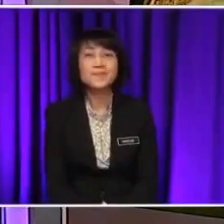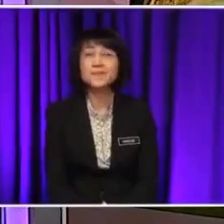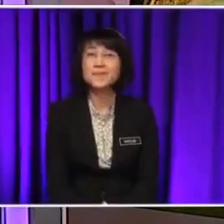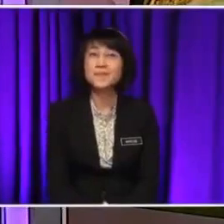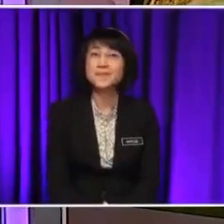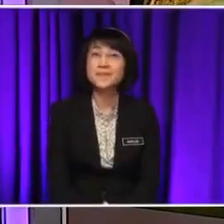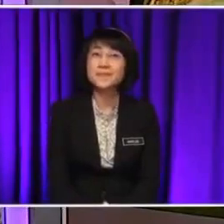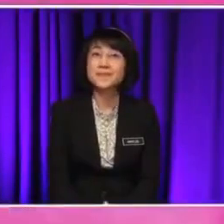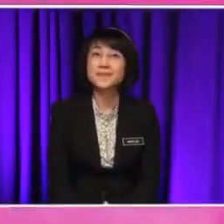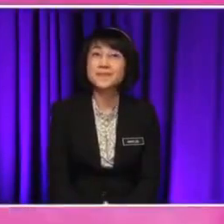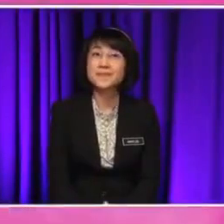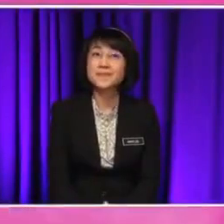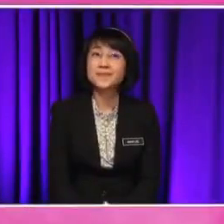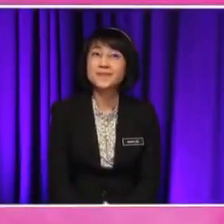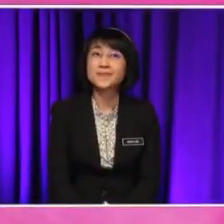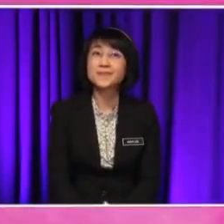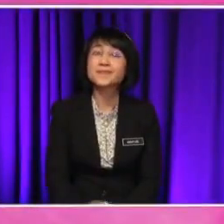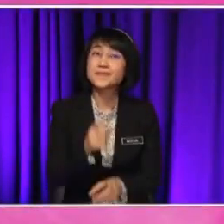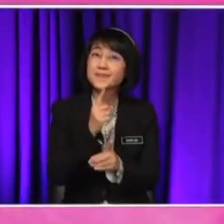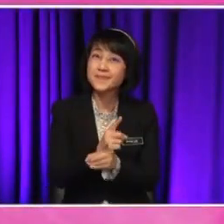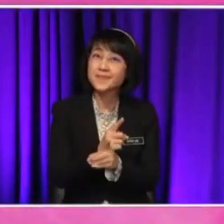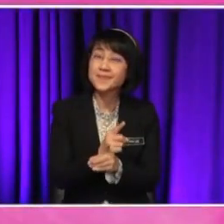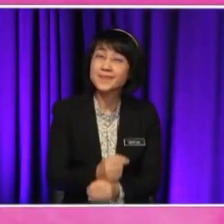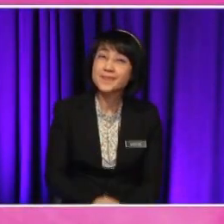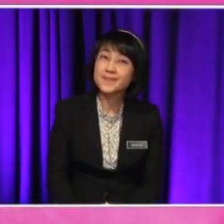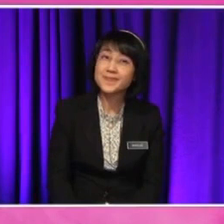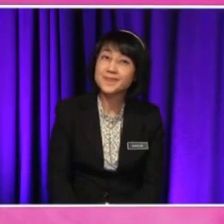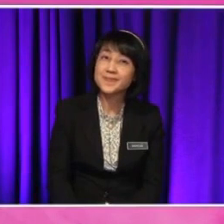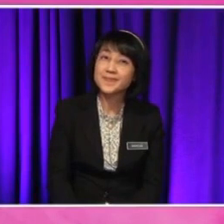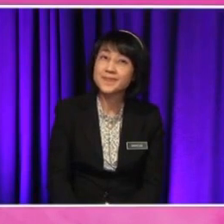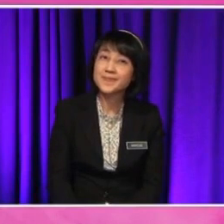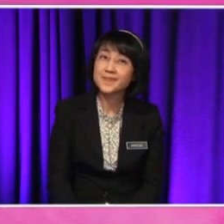Adakah ia betul? Adakah dia betul? Sama-sama kita saksikan jawapannya.